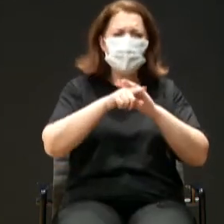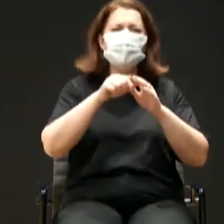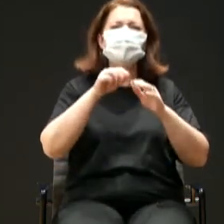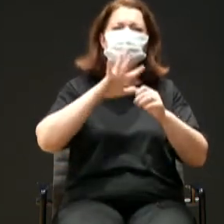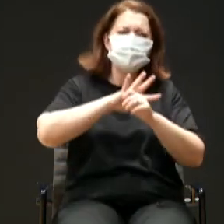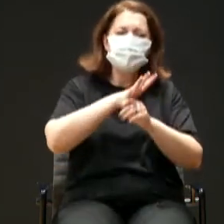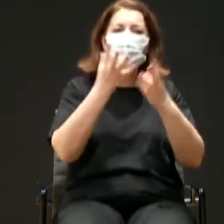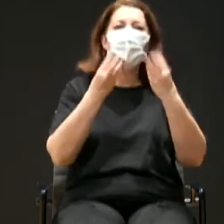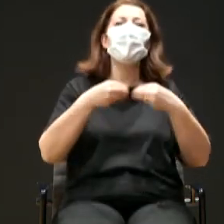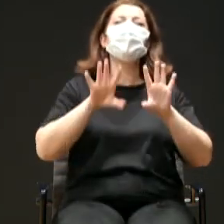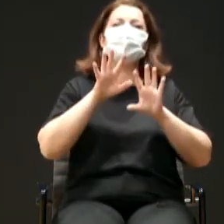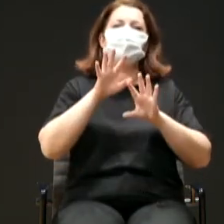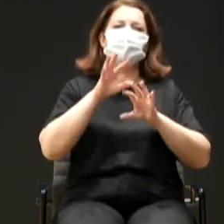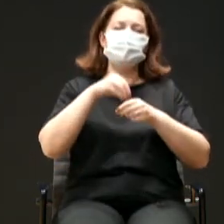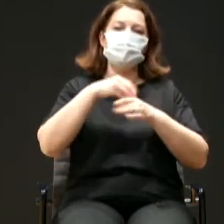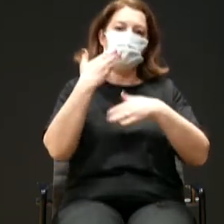diye anlatmaya çalışıyorum.